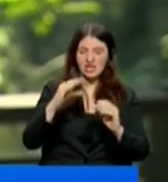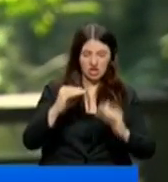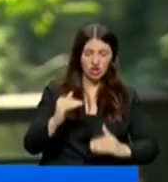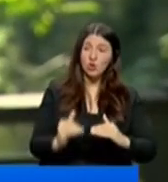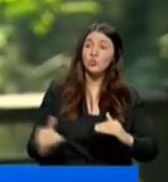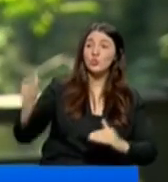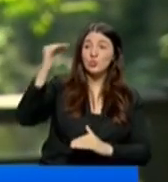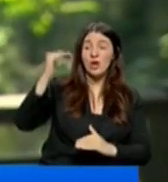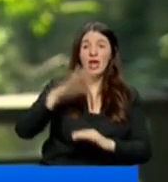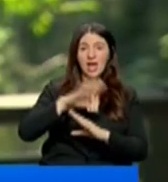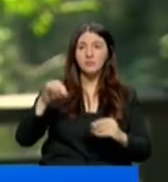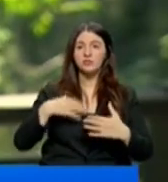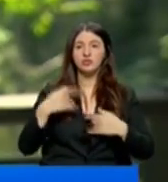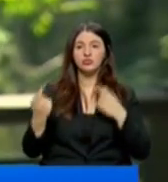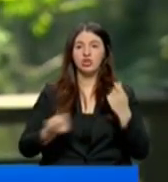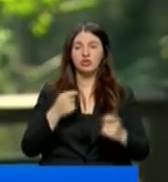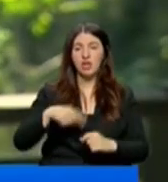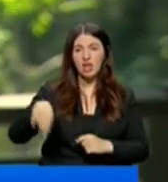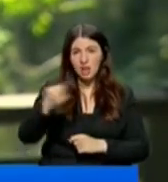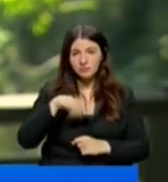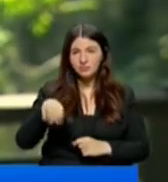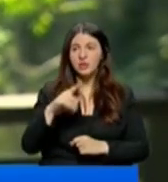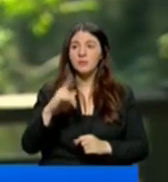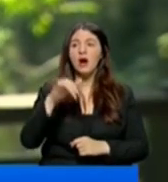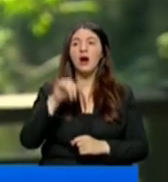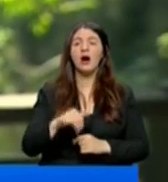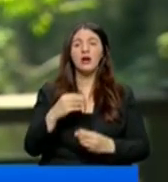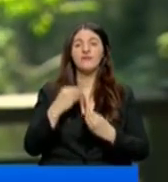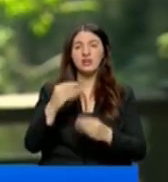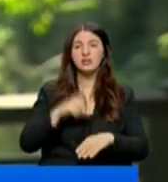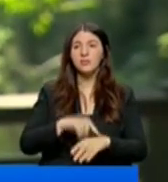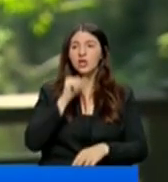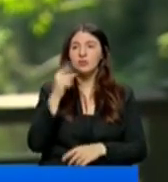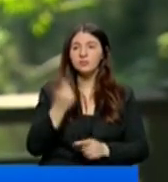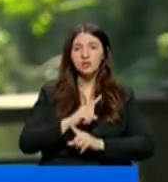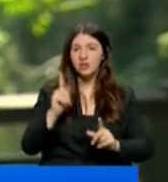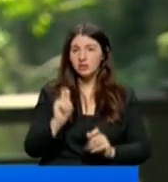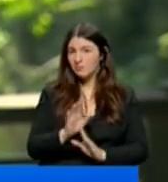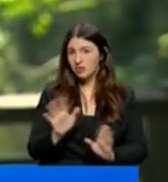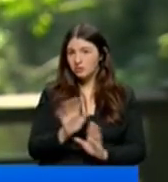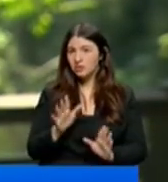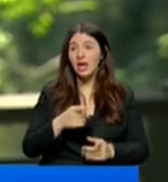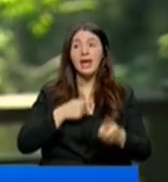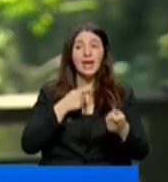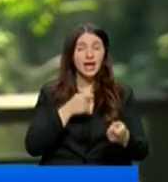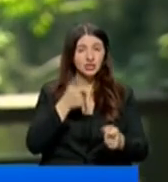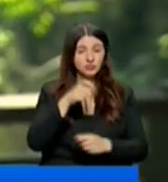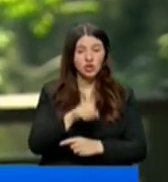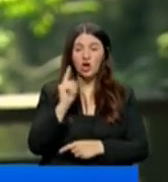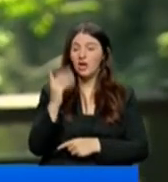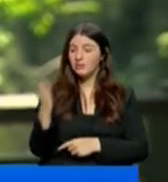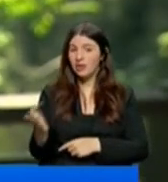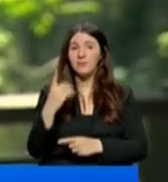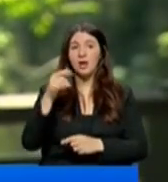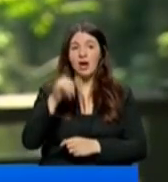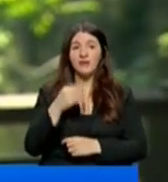kadar her birimiz sağlık çalışanlarına bir hak tanındığı zaman hiçbirimiz itiraz etmeyiz. Eğitimcilere, öğretmenlere